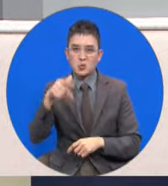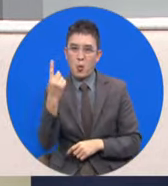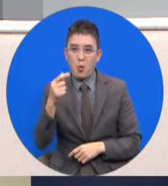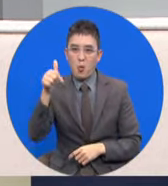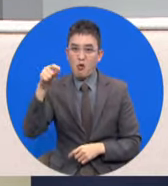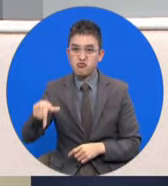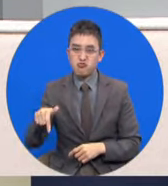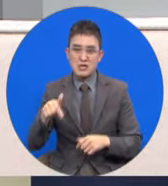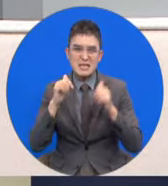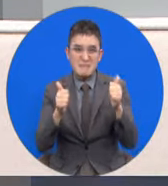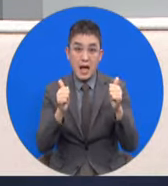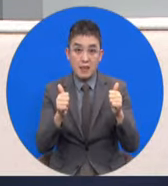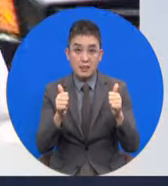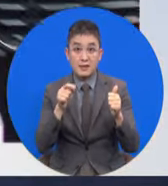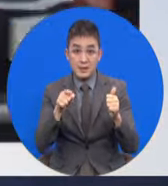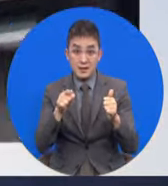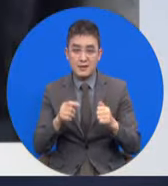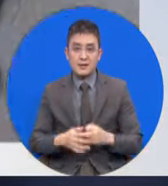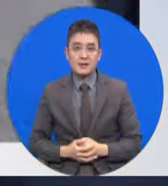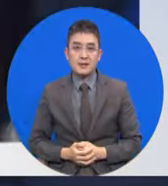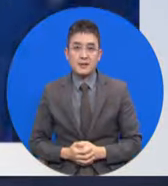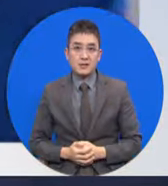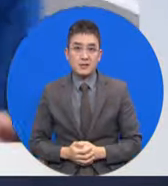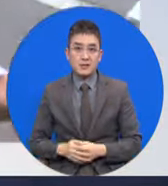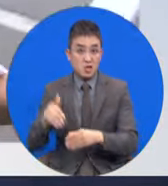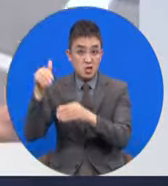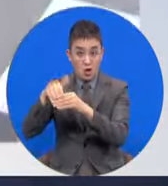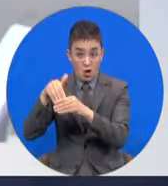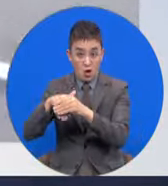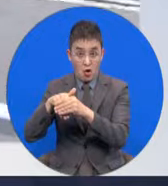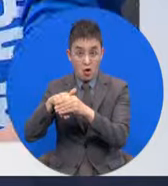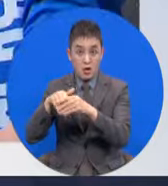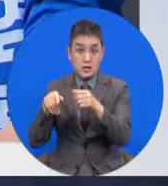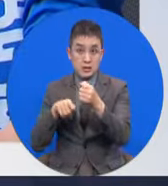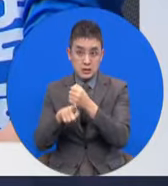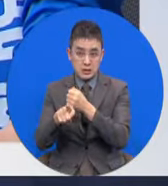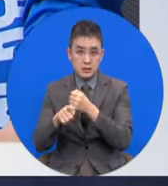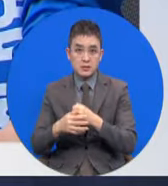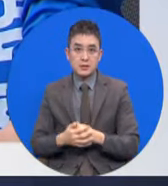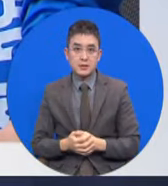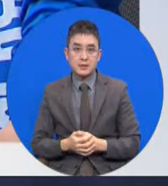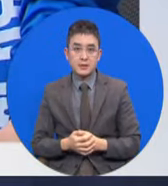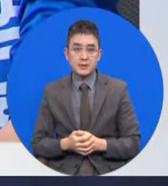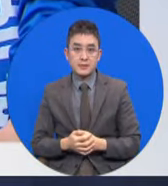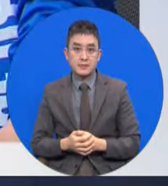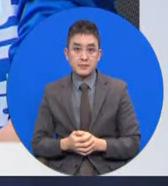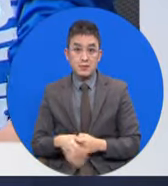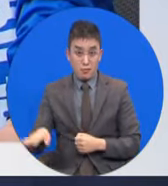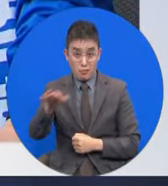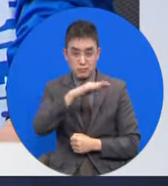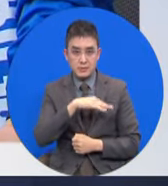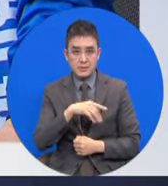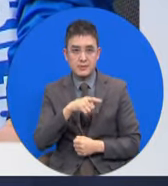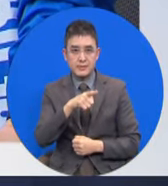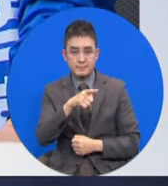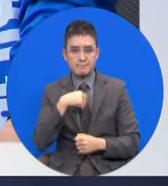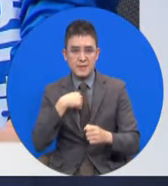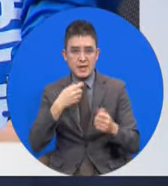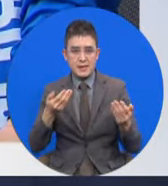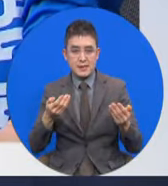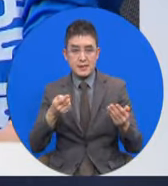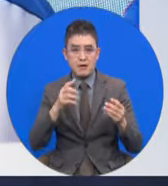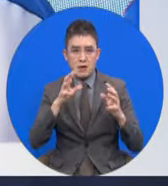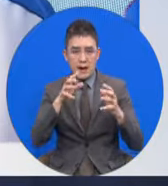게 왜냐하면 선거라고 하는 것은 이상적으로는 훌륭한 사람을 뽑는 것이지만 예.